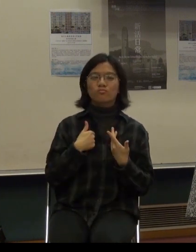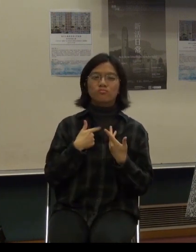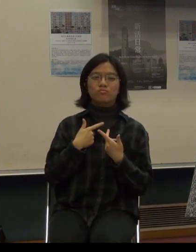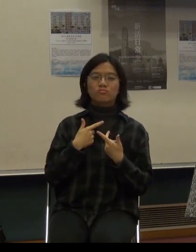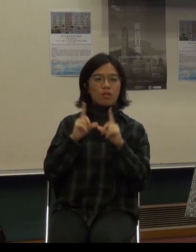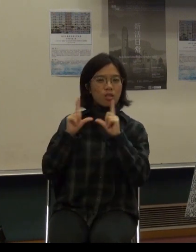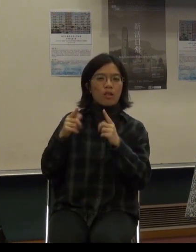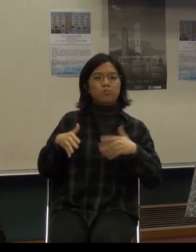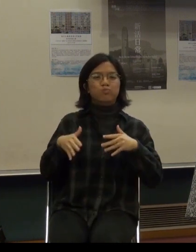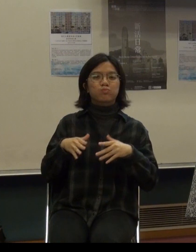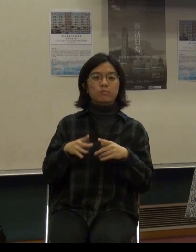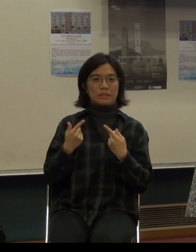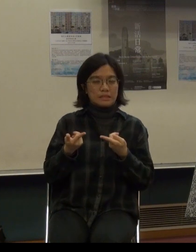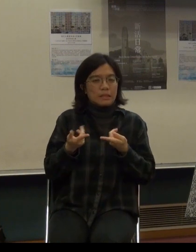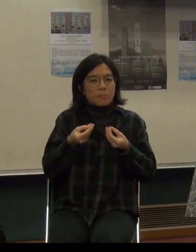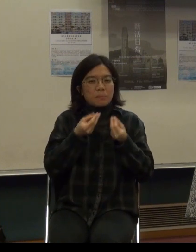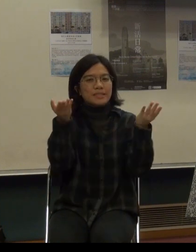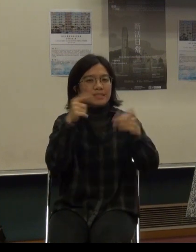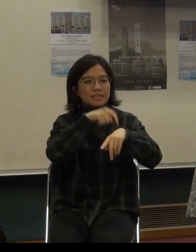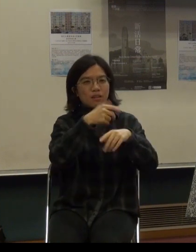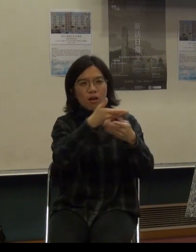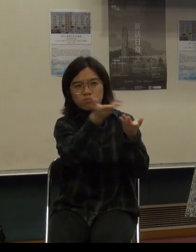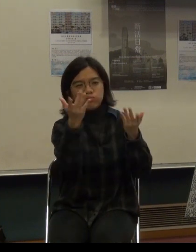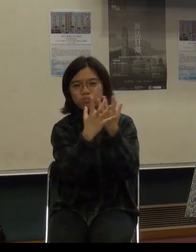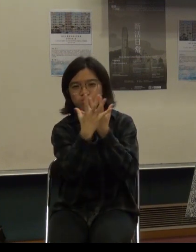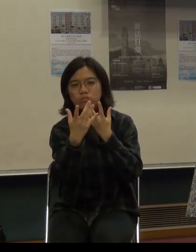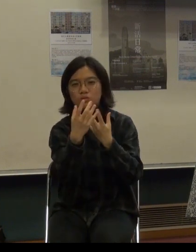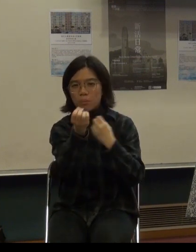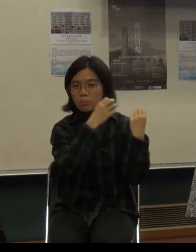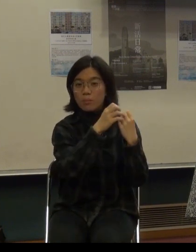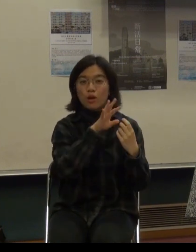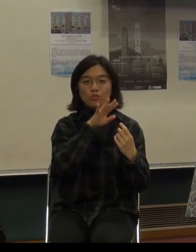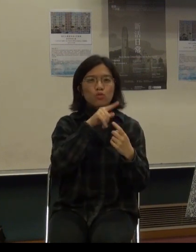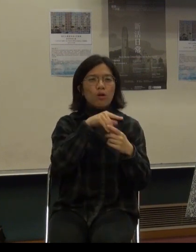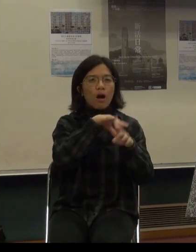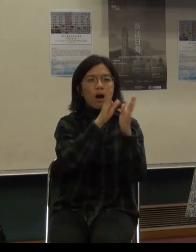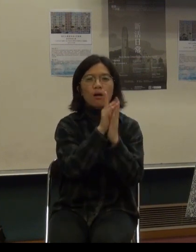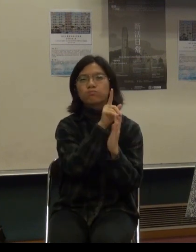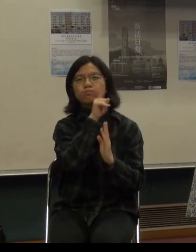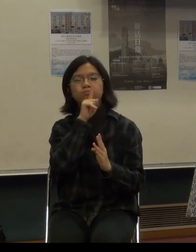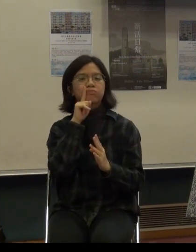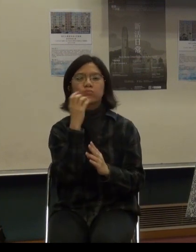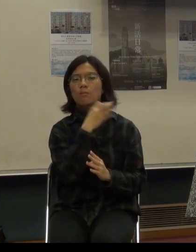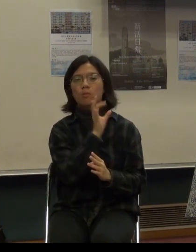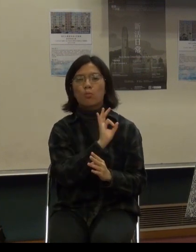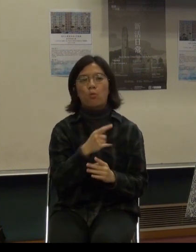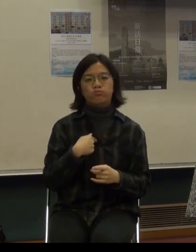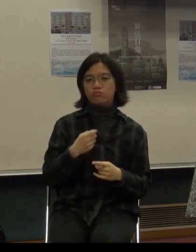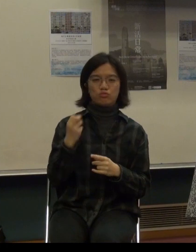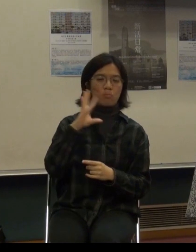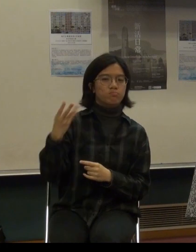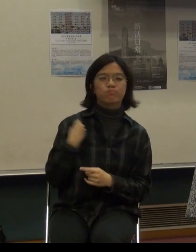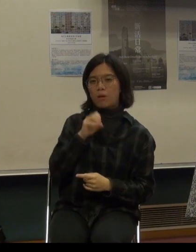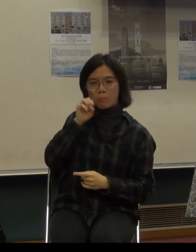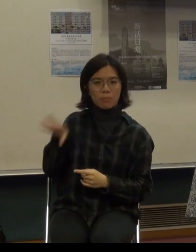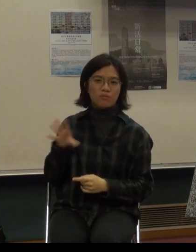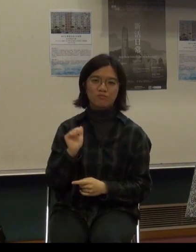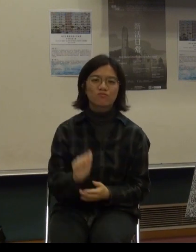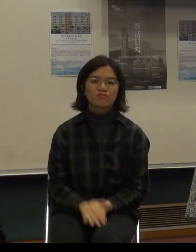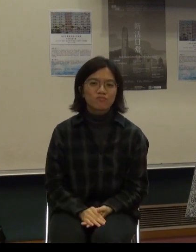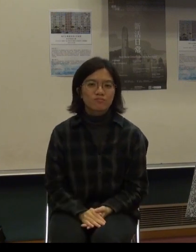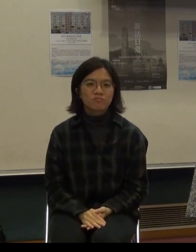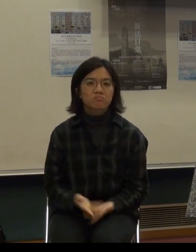或者唔阻住大家啲時間啦，我有嘢都可能留翻，如果陣間冇人問，我先問，先交俾大家各位朋